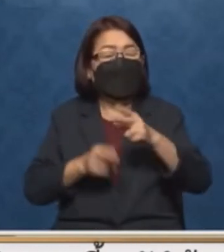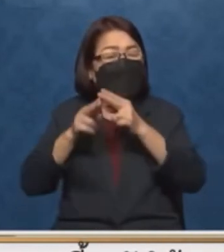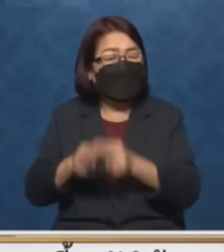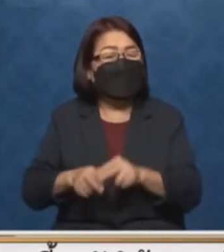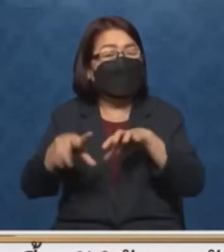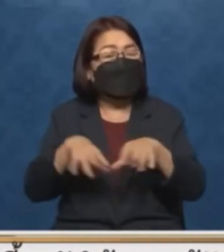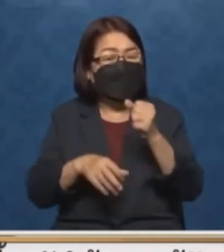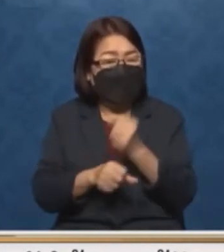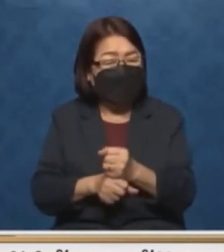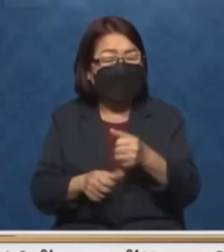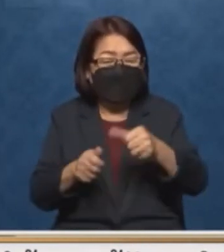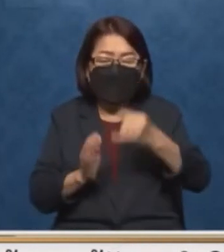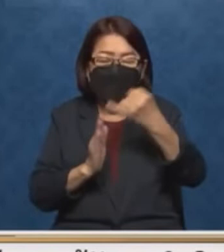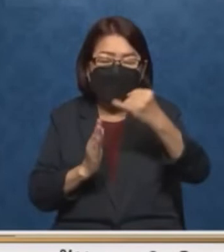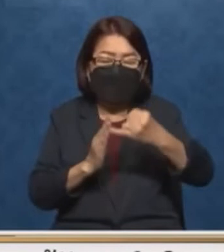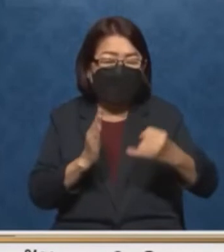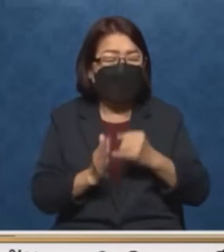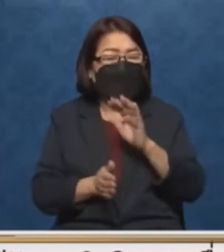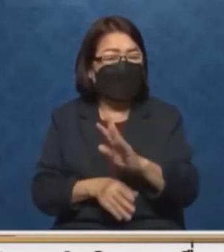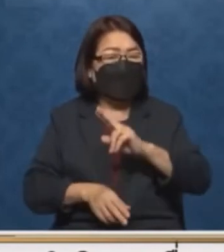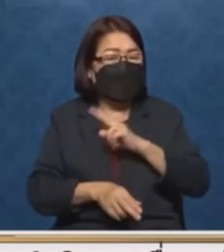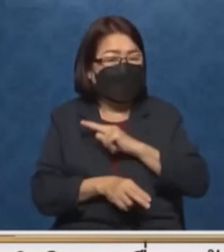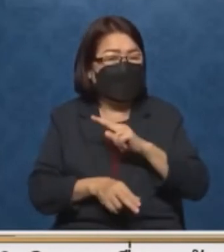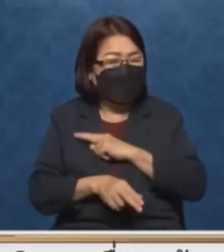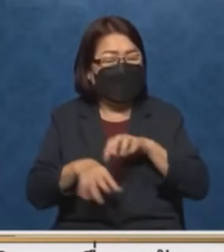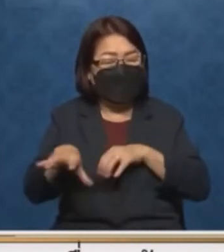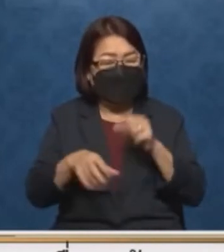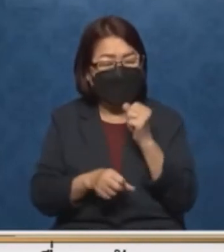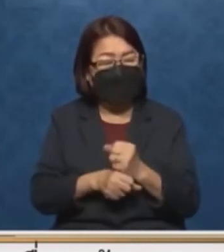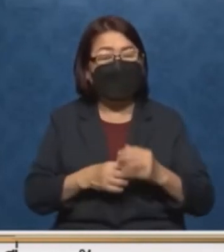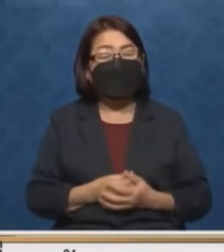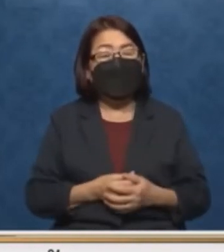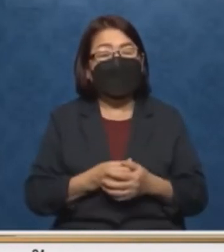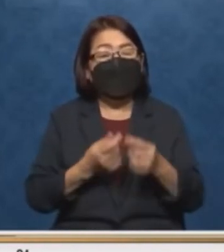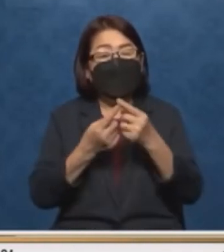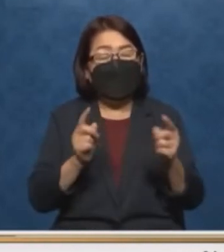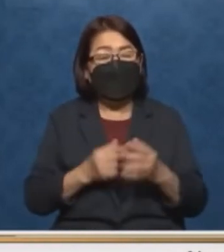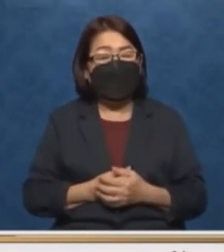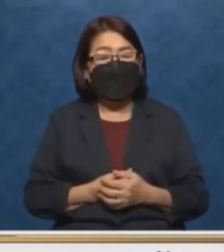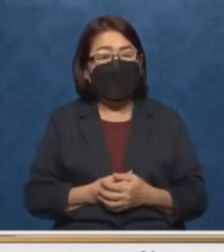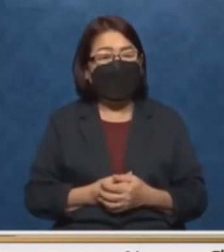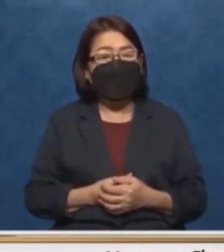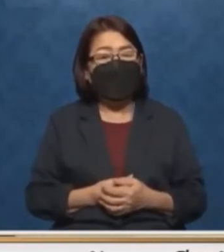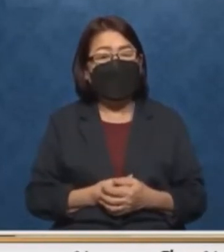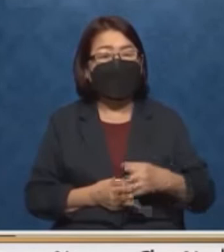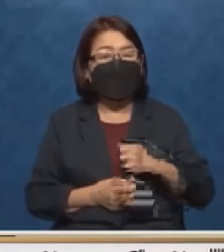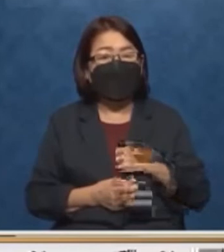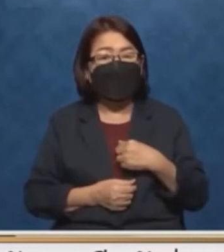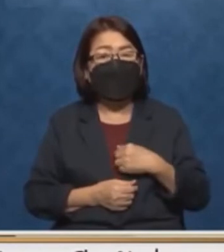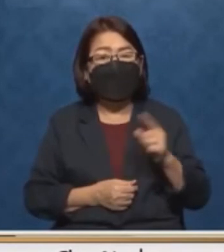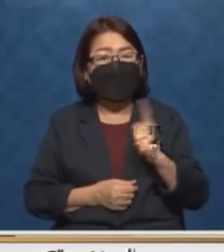ศึกษาในการแต่งตั้งโยกย้ายบุคลากรท่าทางการศึกษาแต่ผมไม่เห็นด้วยนะครับแล้วก็ไม่ได้